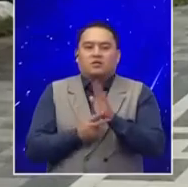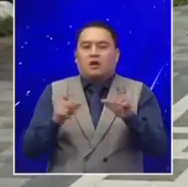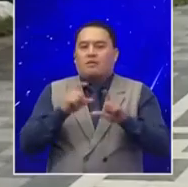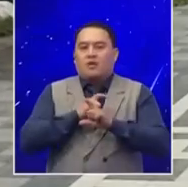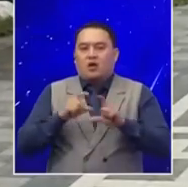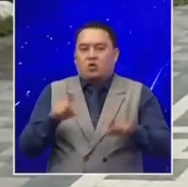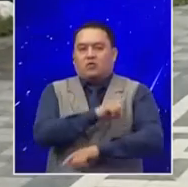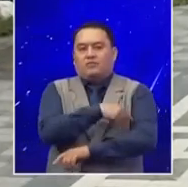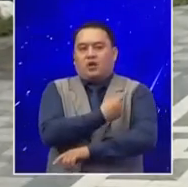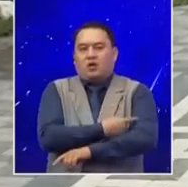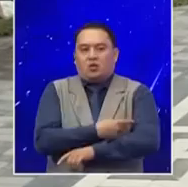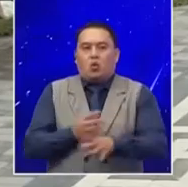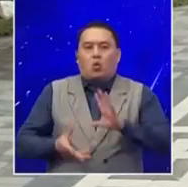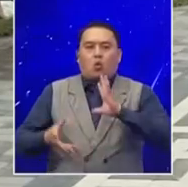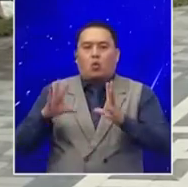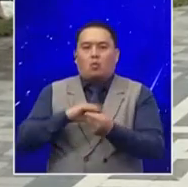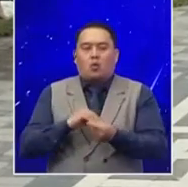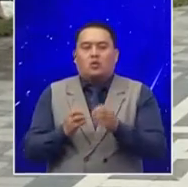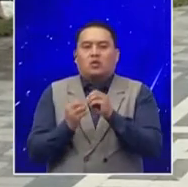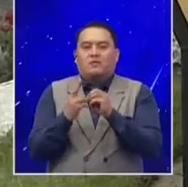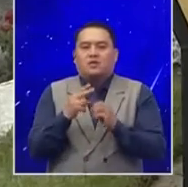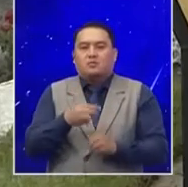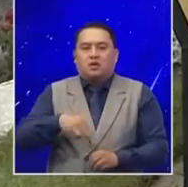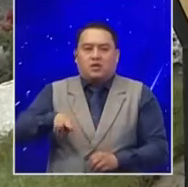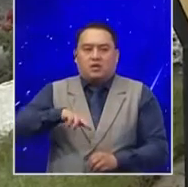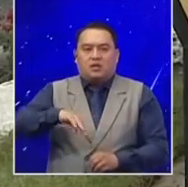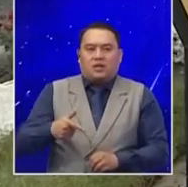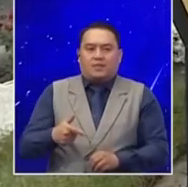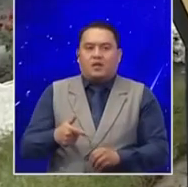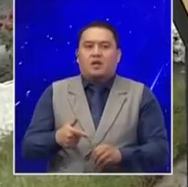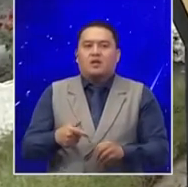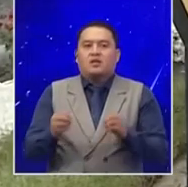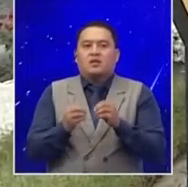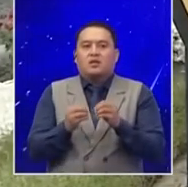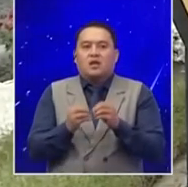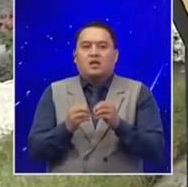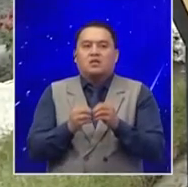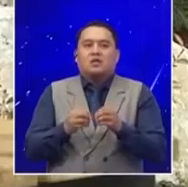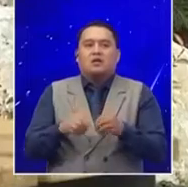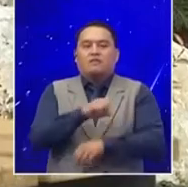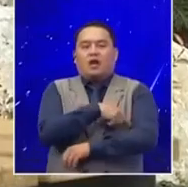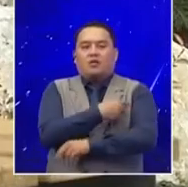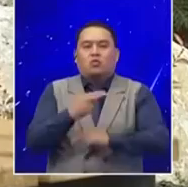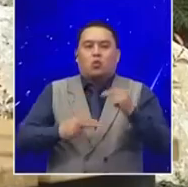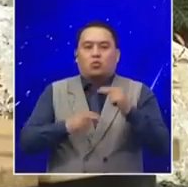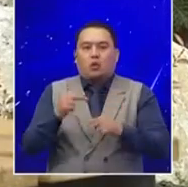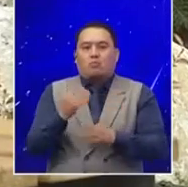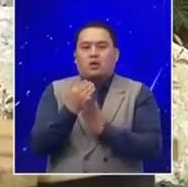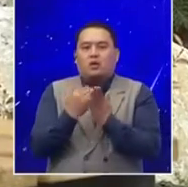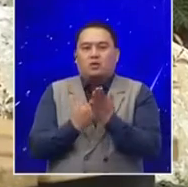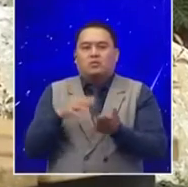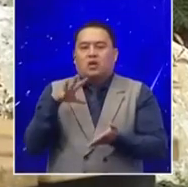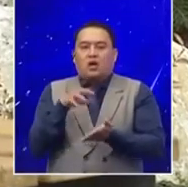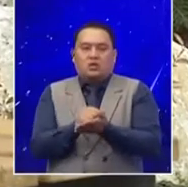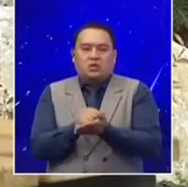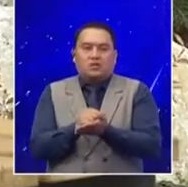объектов здравоохранения на общую сумму более 12 миллиардов тенге. Еще 10 врачебных амбулаторий возводятся по программе